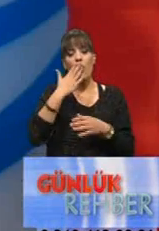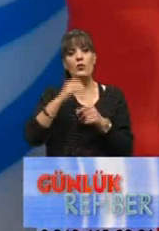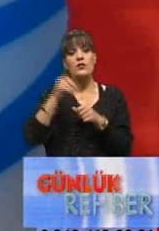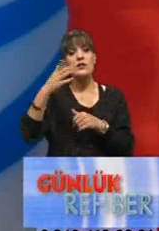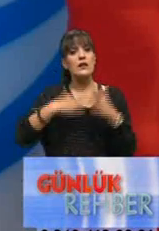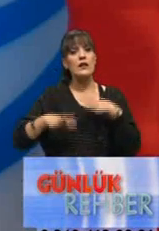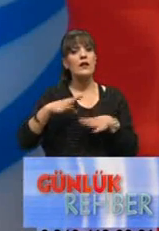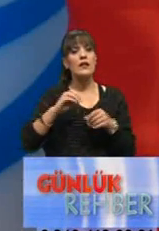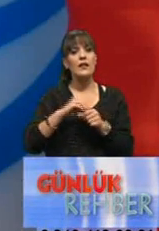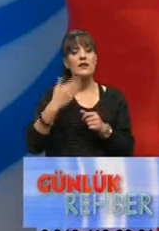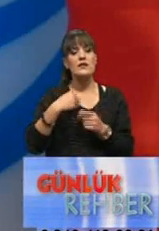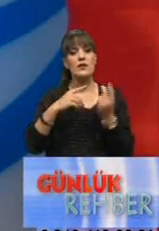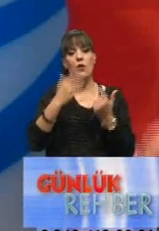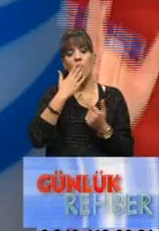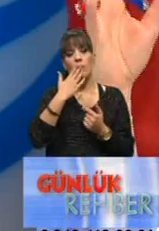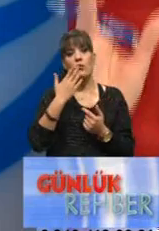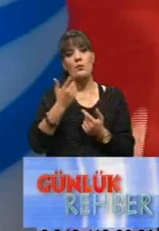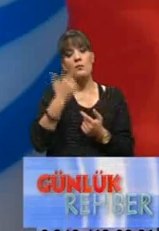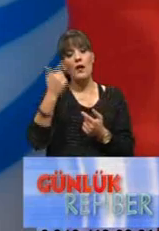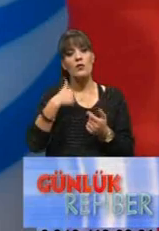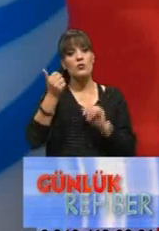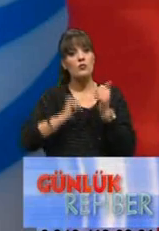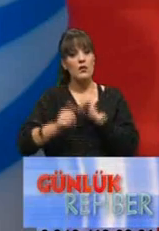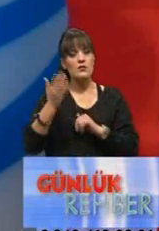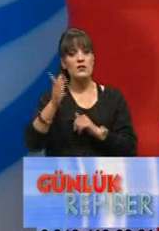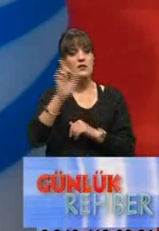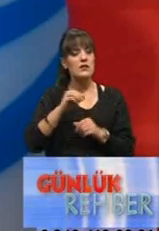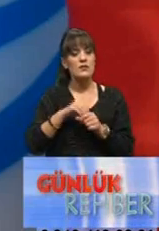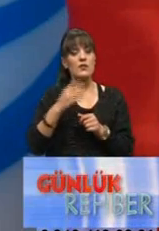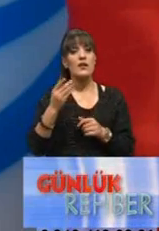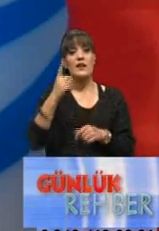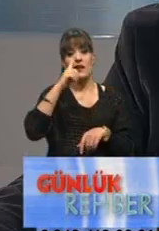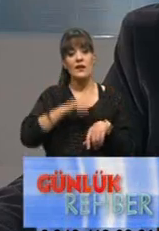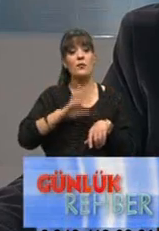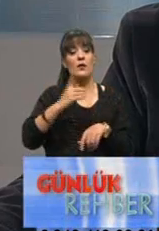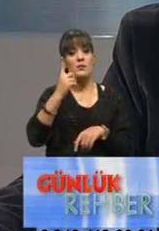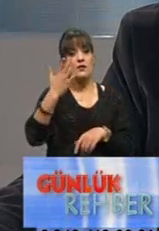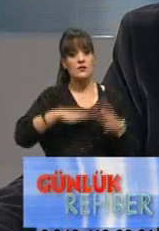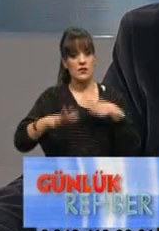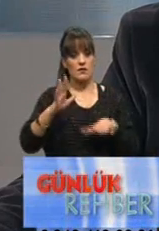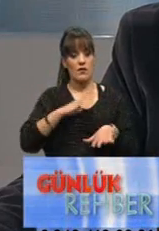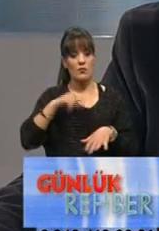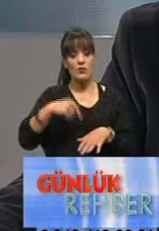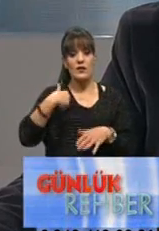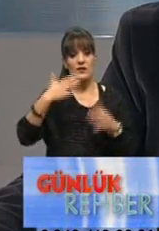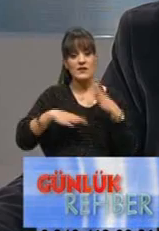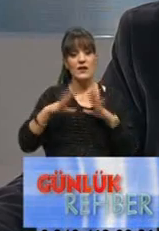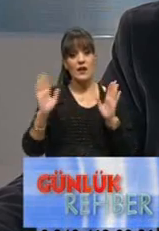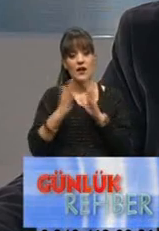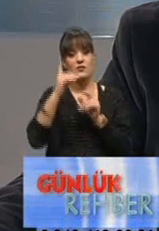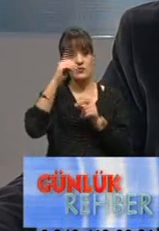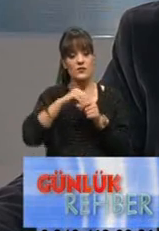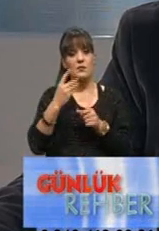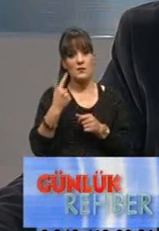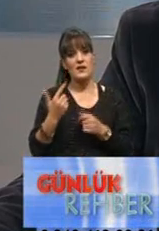okullarda nasıl? İlkokullar, belki lise, üniversite okullarda şimdi nedir? Şimdi inanılmaz bir ilgi var. Bu talepleri karşılama noktasında da